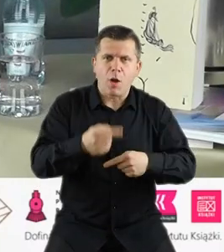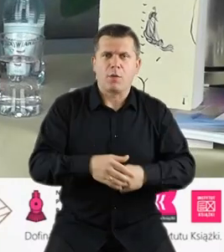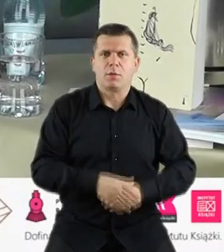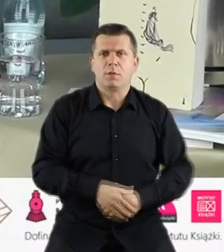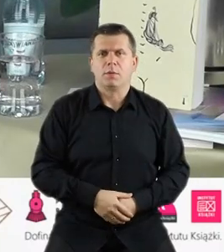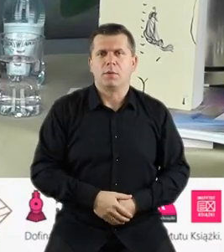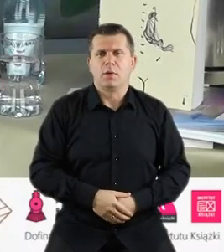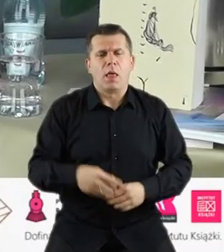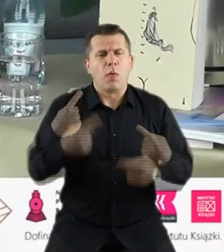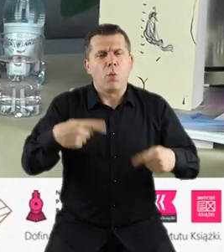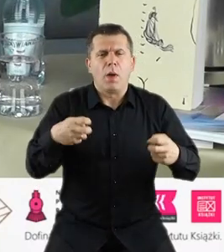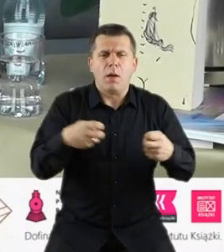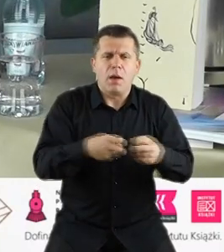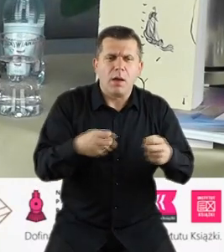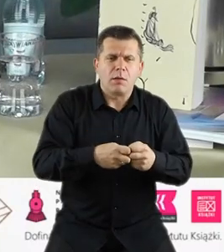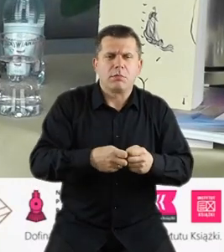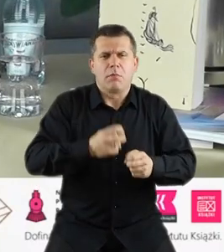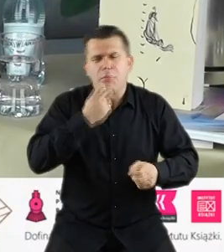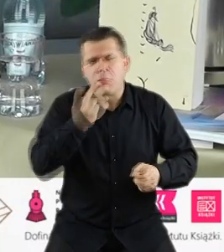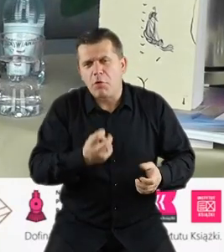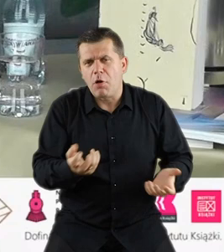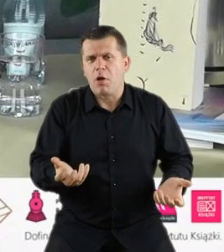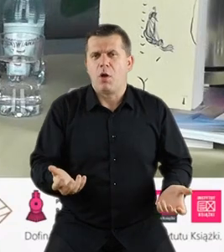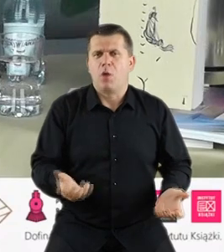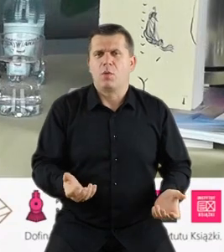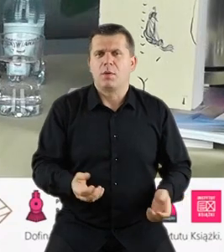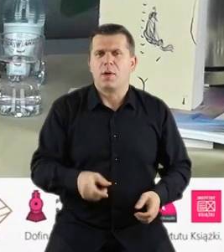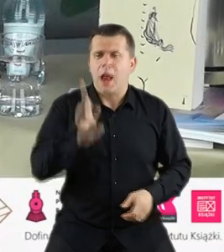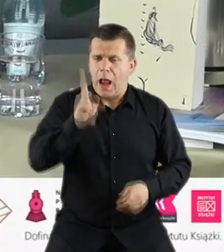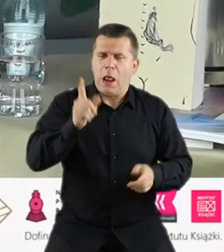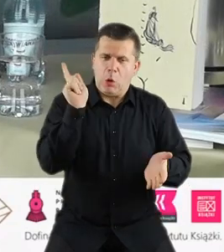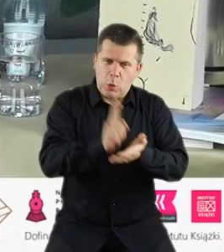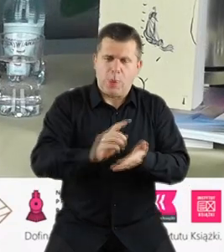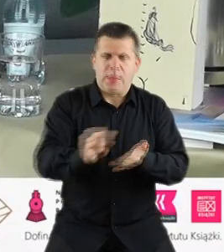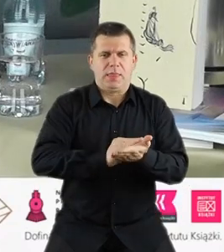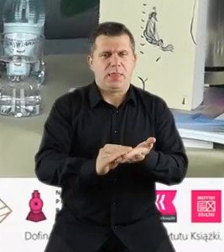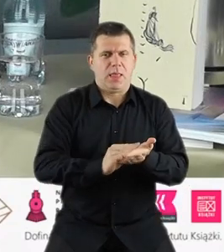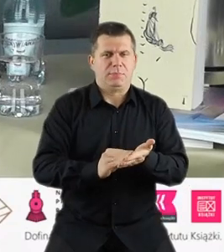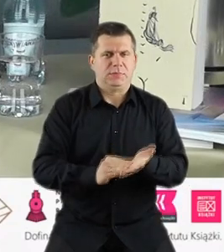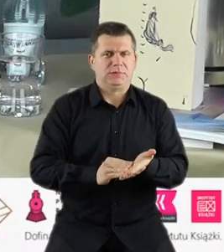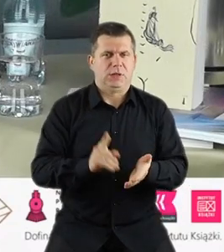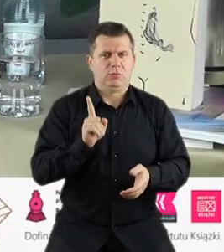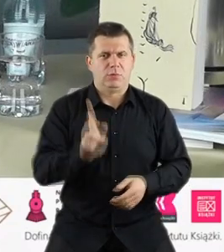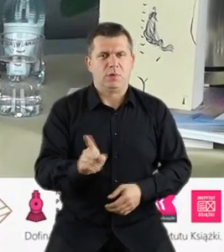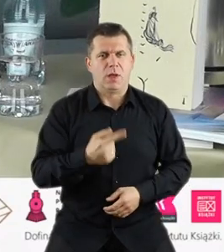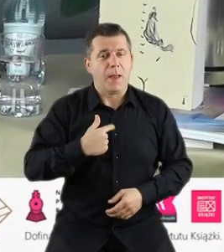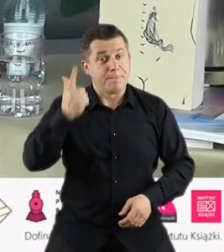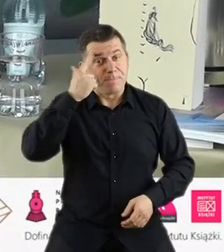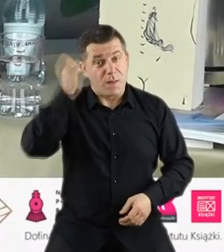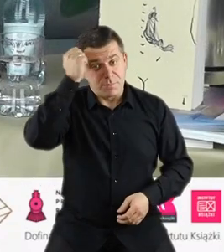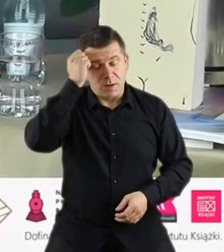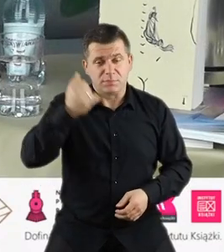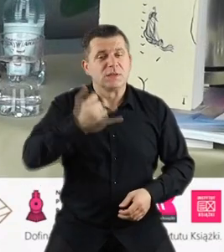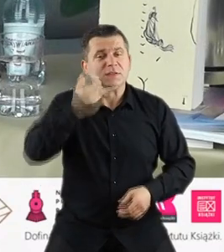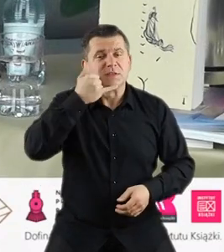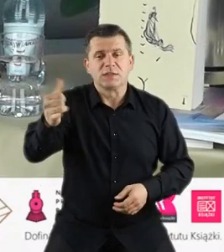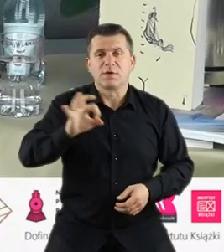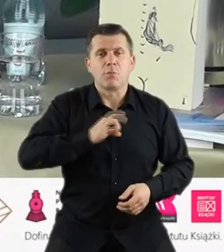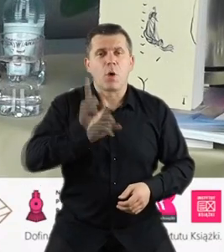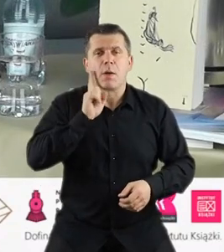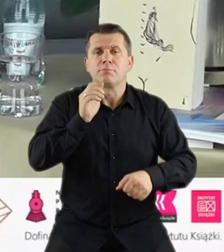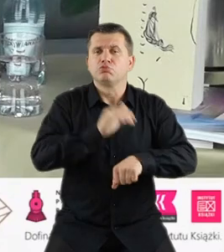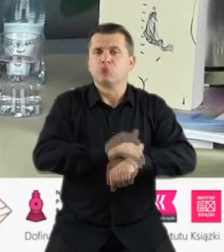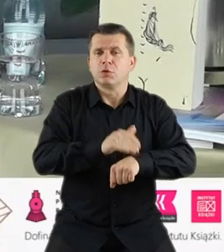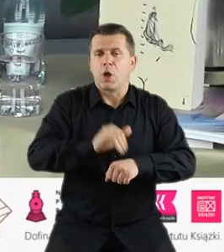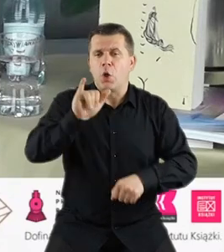było prądu, nie było internetu. Ale napisałam je i wtedy pamiętam, że zadzwoniłam do mojego